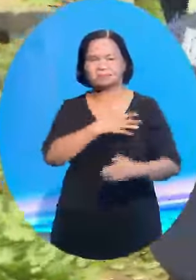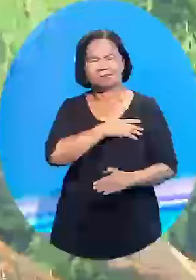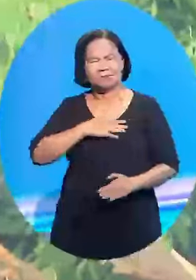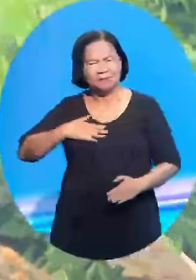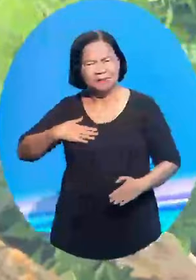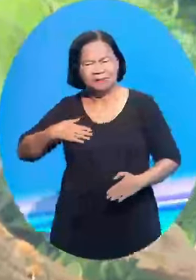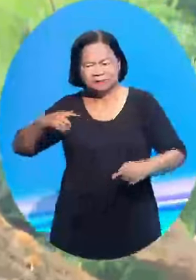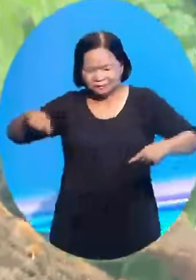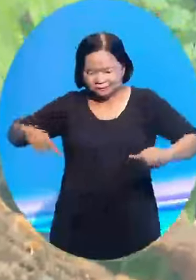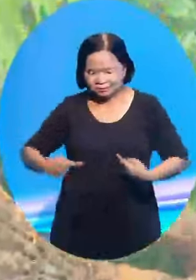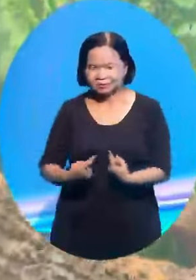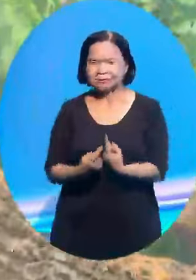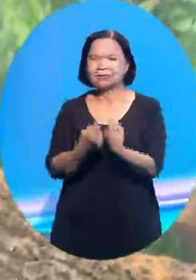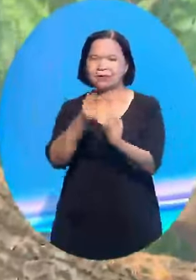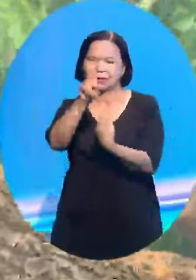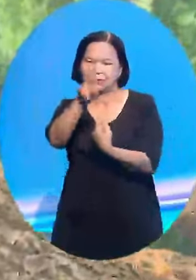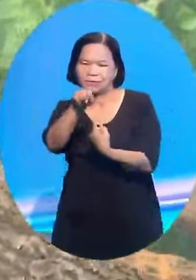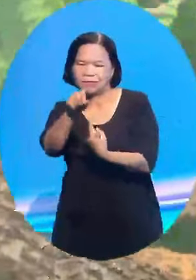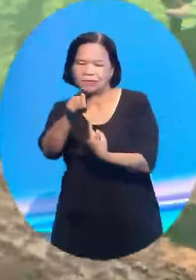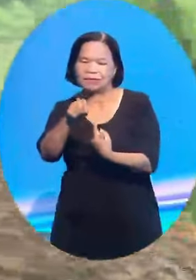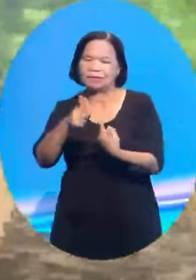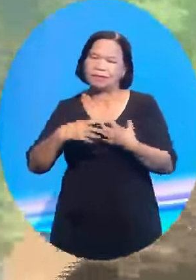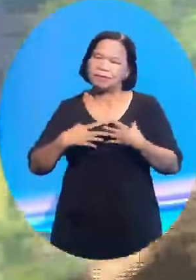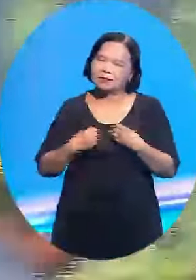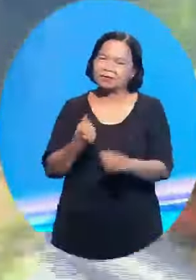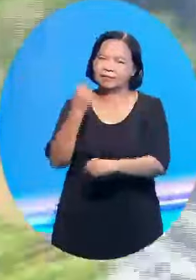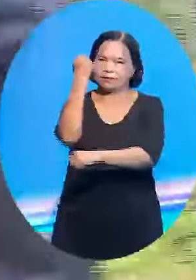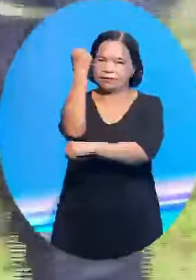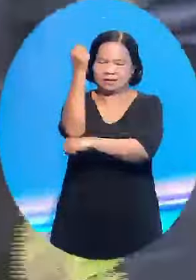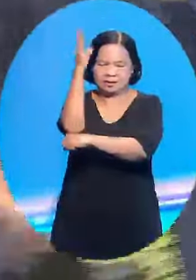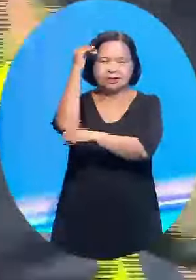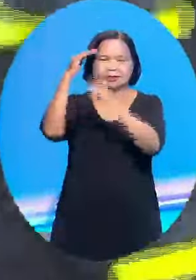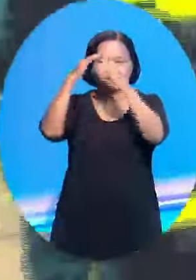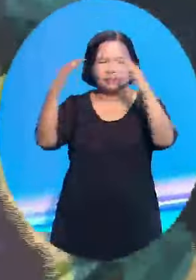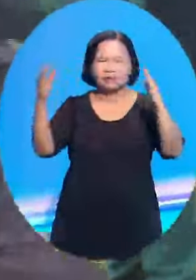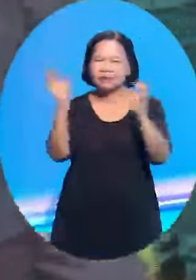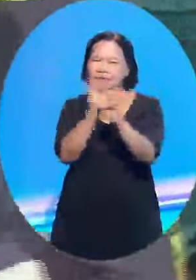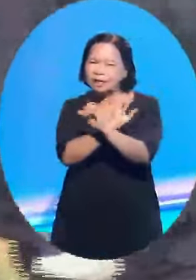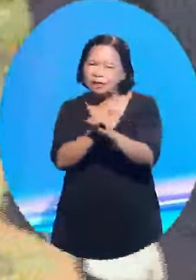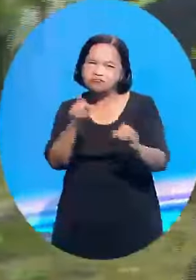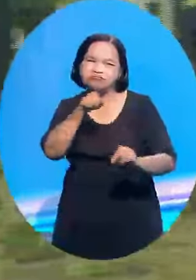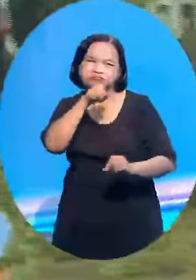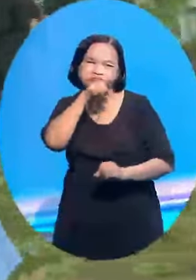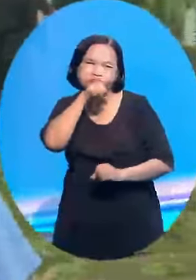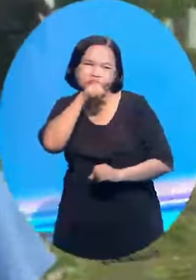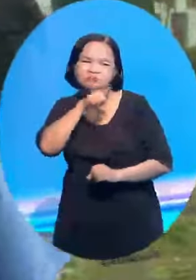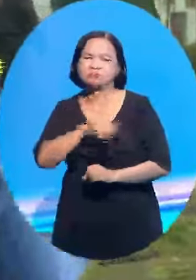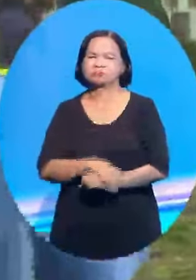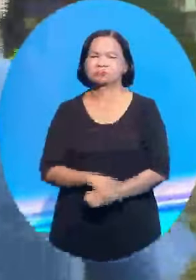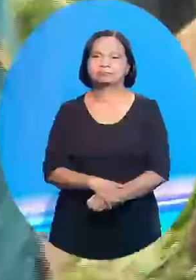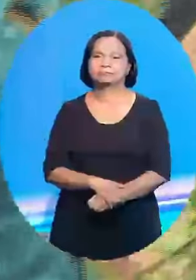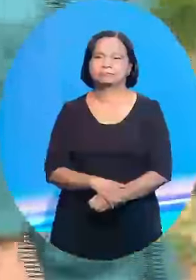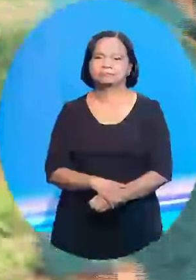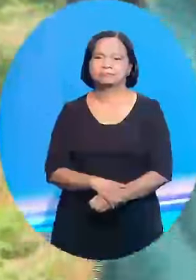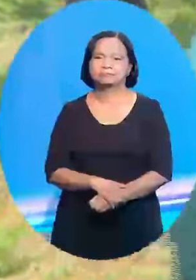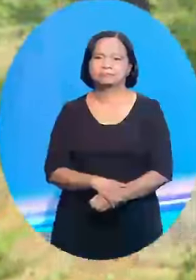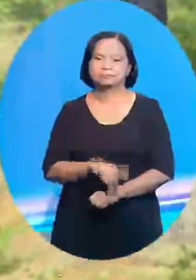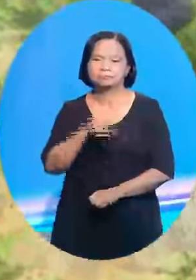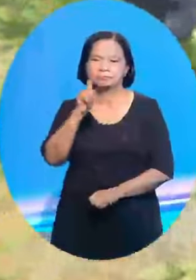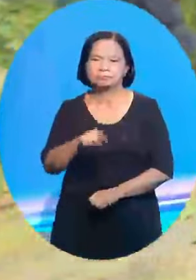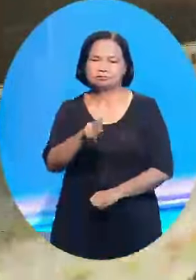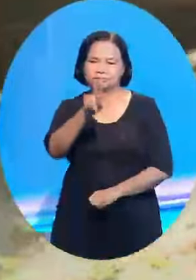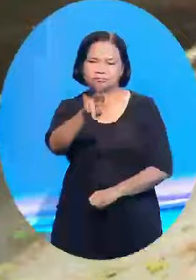trồng, chăm sóc, bảo dưỡng, bảo đảm an toàn cho cây xanh ở các trường học hầu như không được quy hoạch, định hướng. Việc này dẫn đến tình trạng